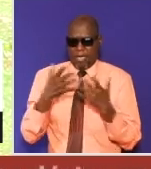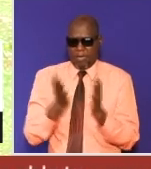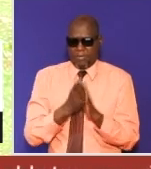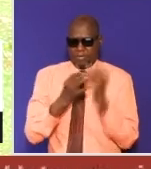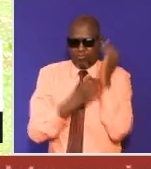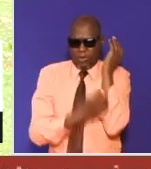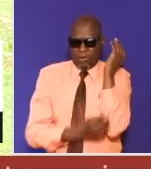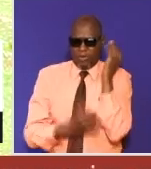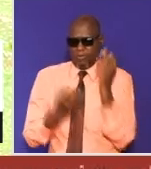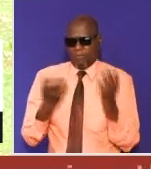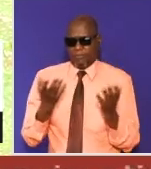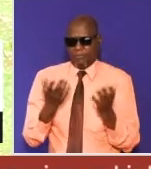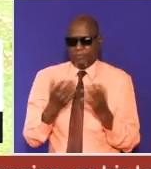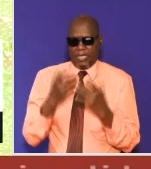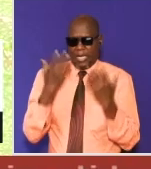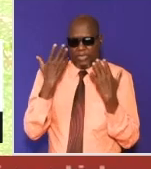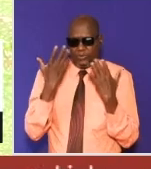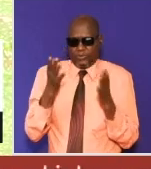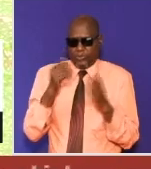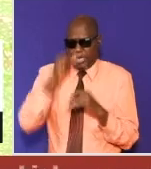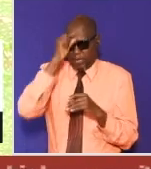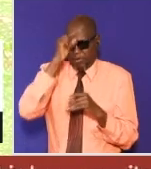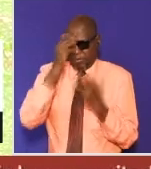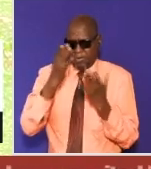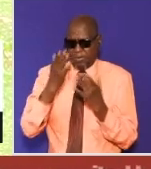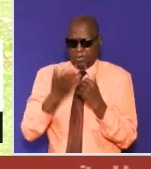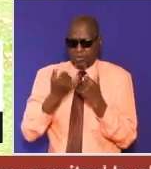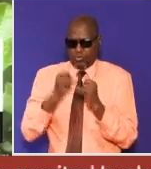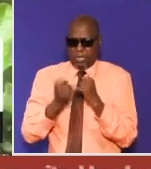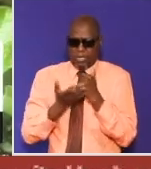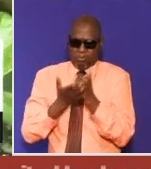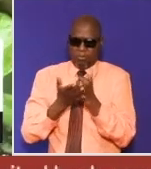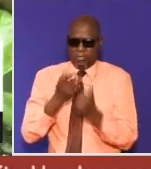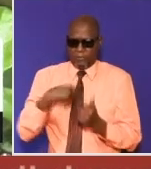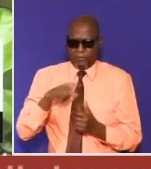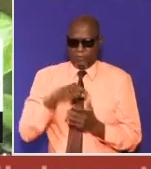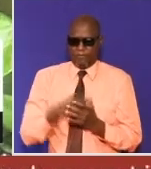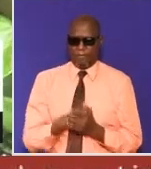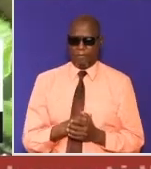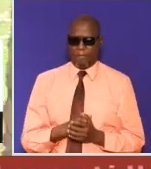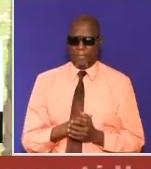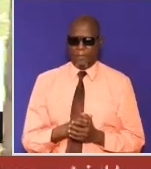kabisa. So sijui serikali iweze kutusaidia tu, hiyo ndo tungeomba. Dolly Murikimbovi for Hope TV.